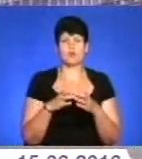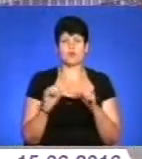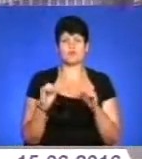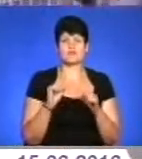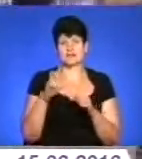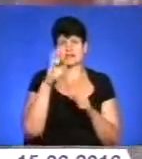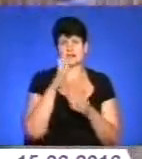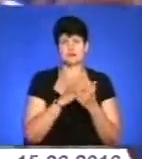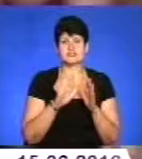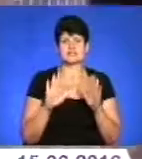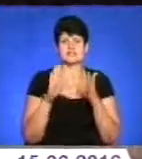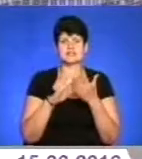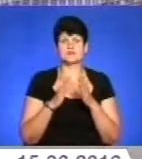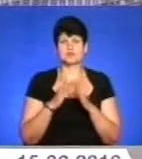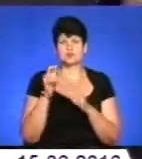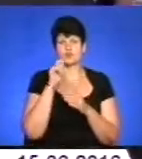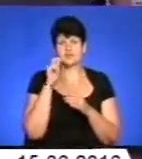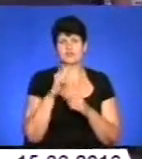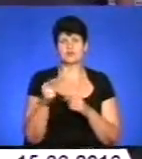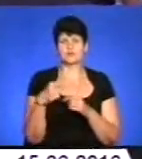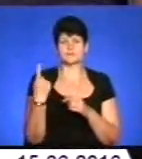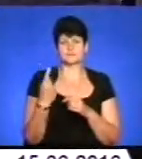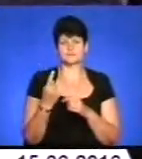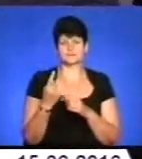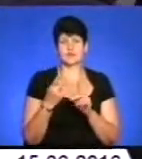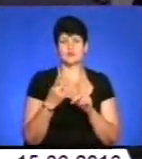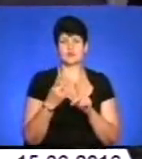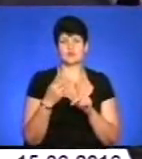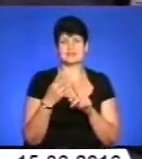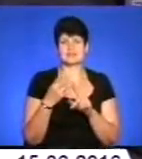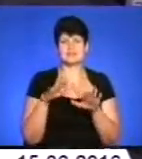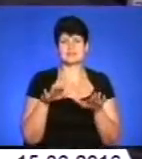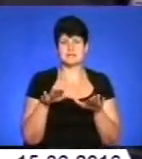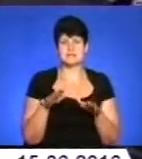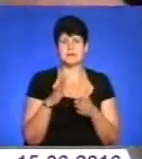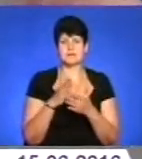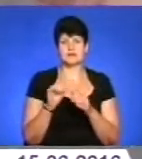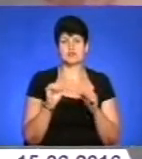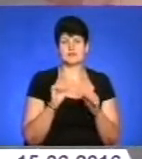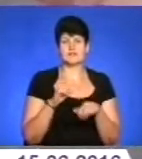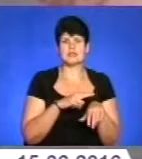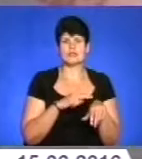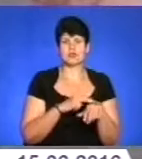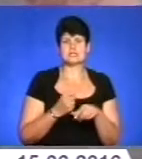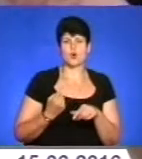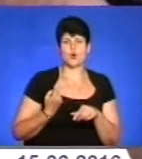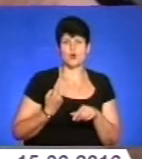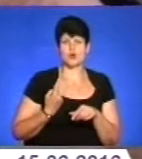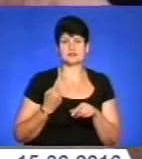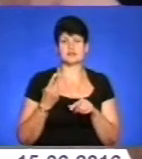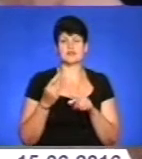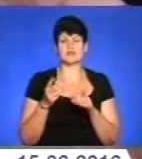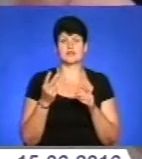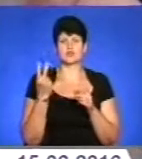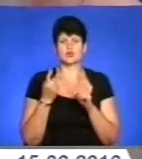Державної служби надзвичайних ситуацій України у Тернопільській області. Друге та третє місця посіли команди Управління поліції і охорони і 2-го